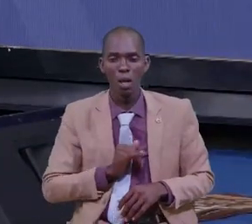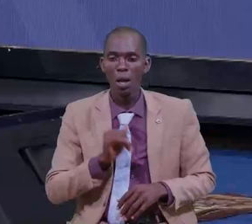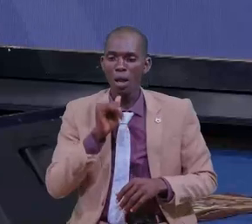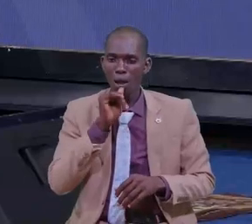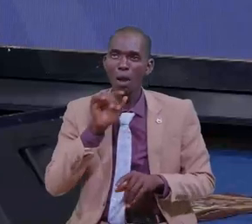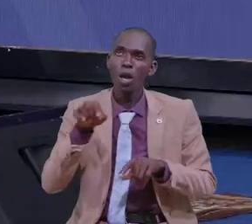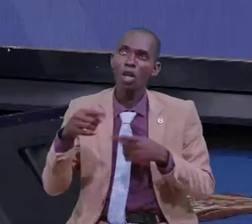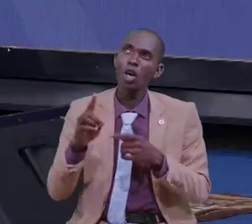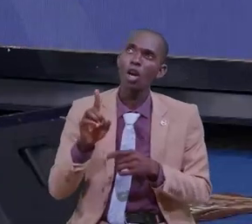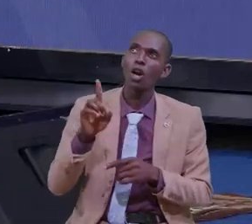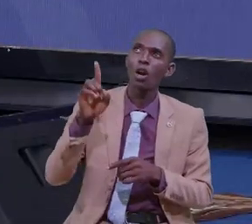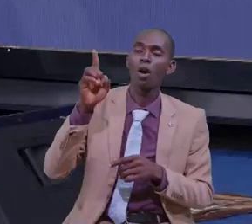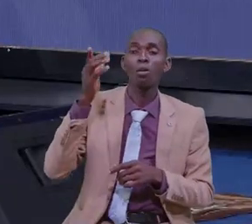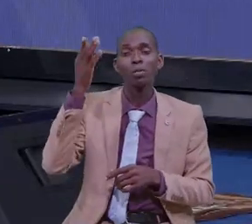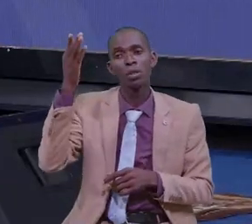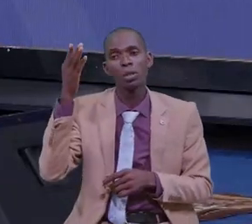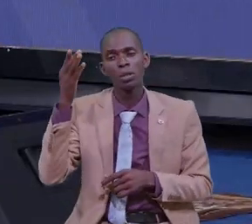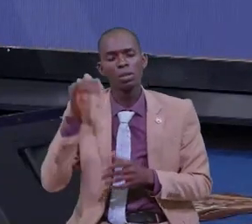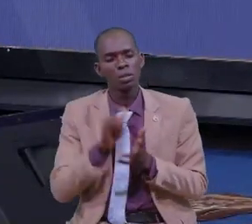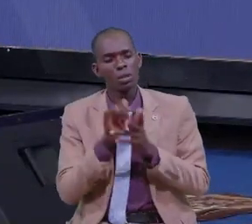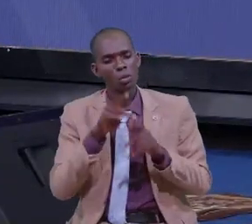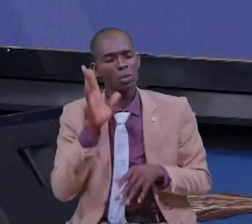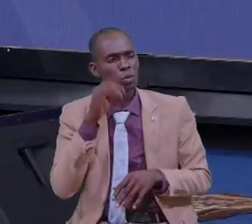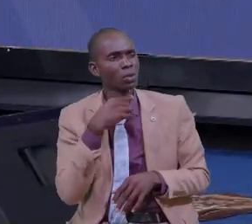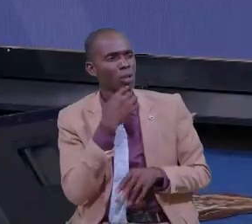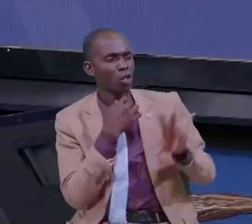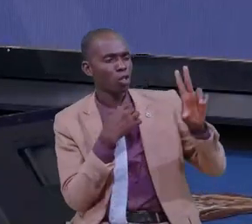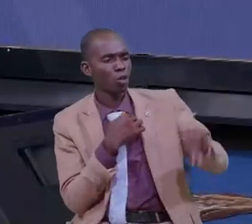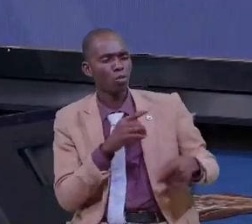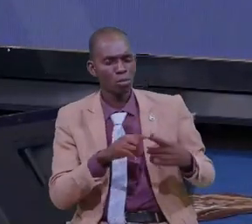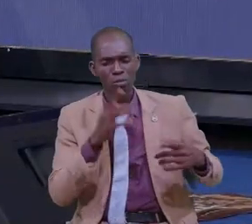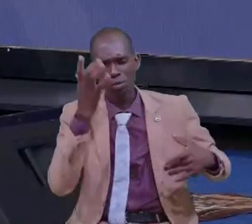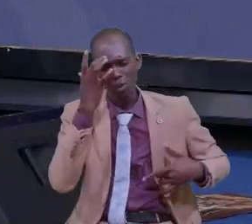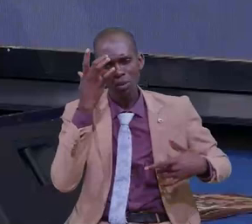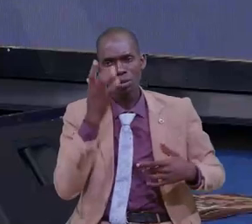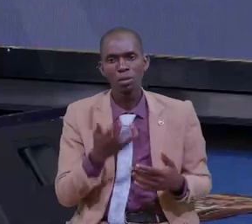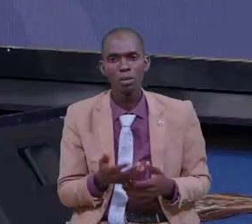et qui sait que j'arriverai là-bas, il dira non à la maladie.